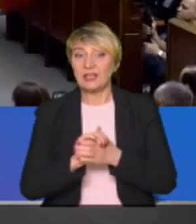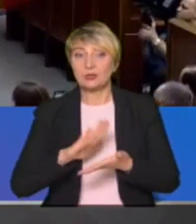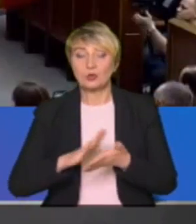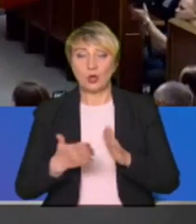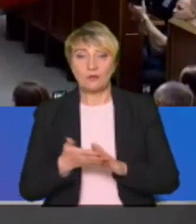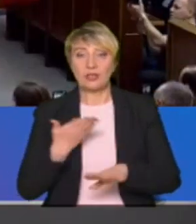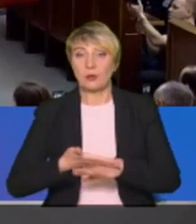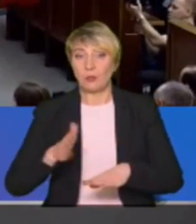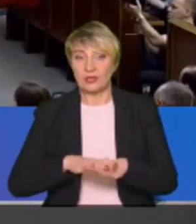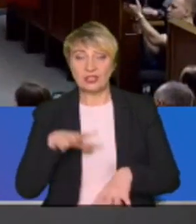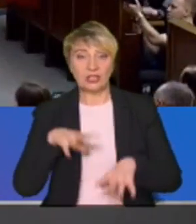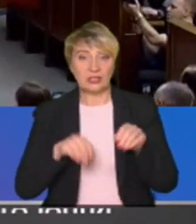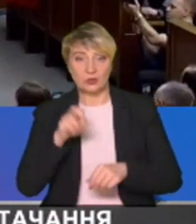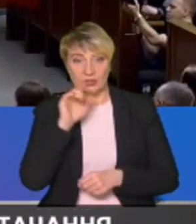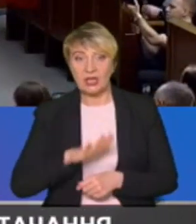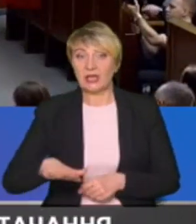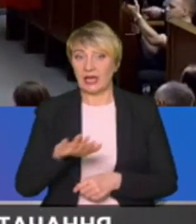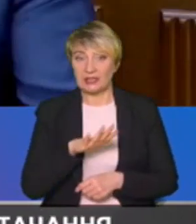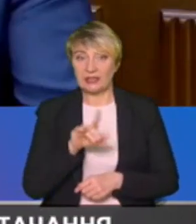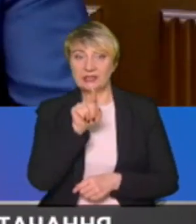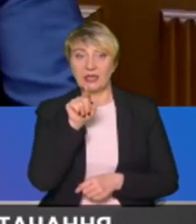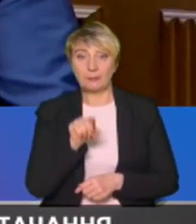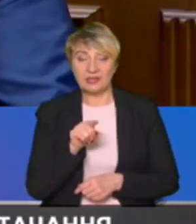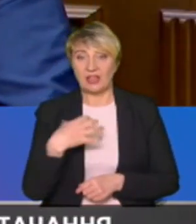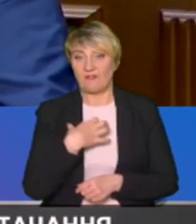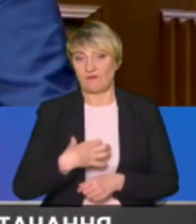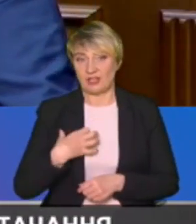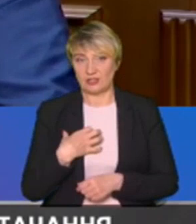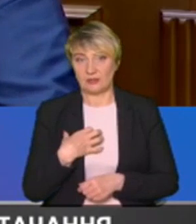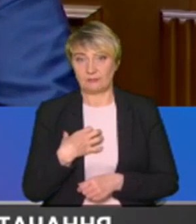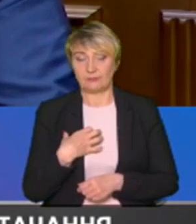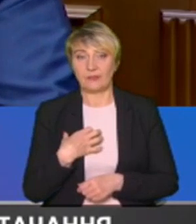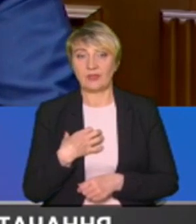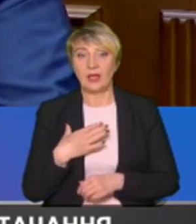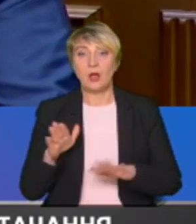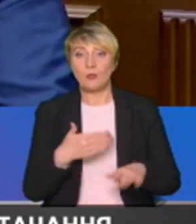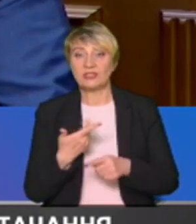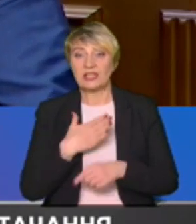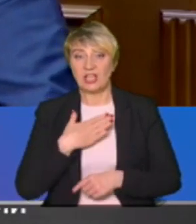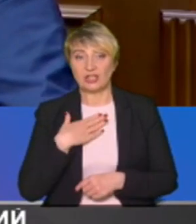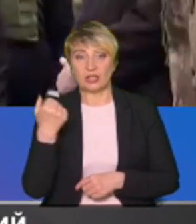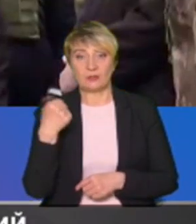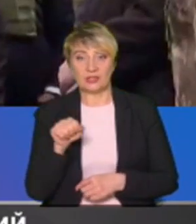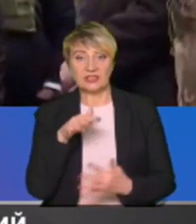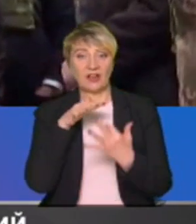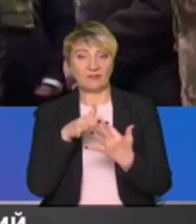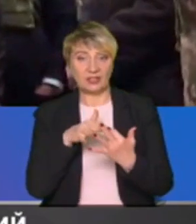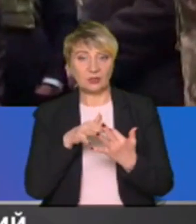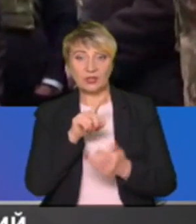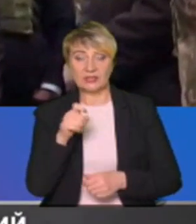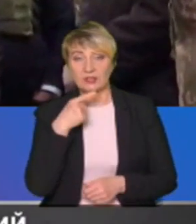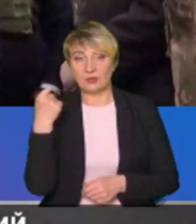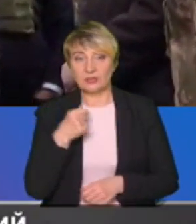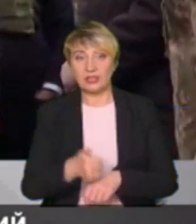як для сусідньої країни, це питання є важливим і бажаним. І після нашої перемоги в війні з Росією це буде одним з